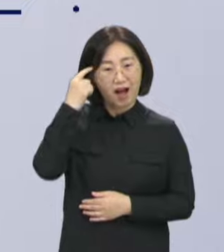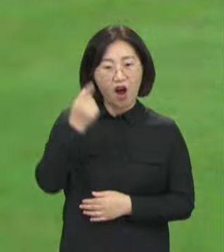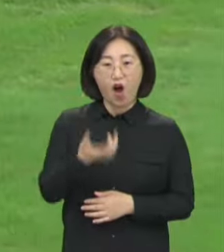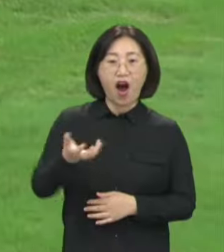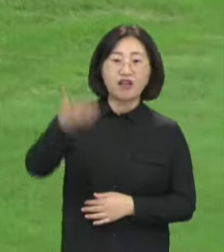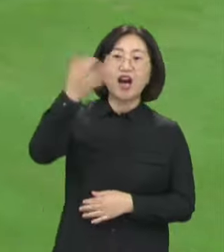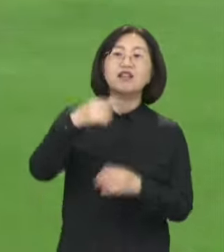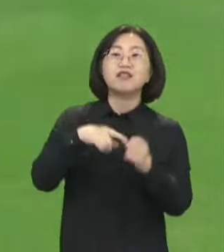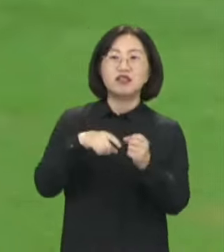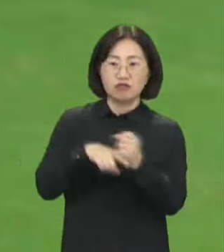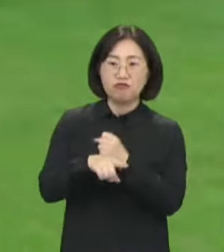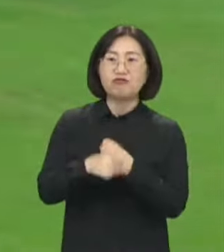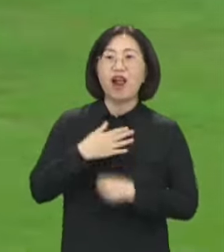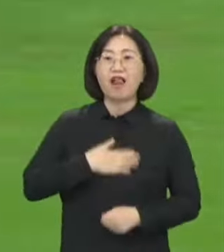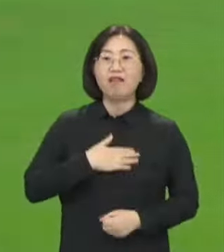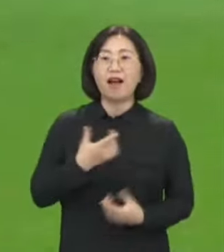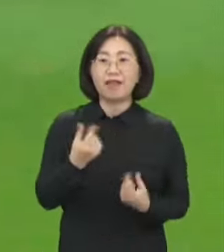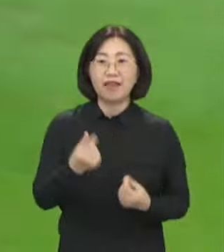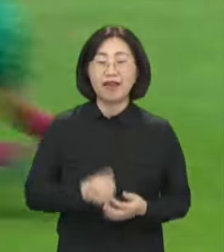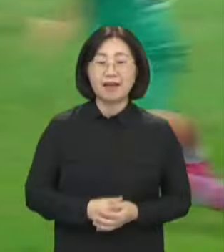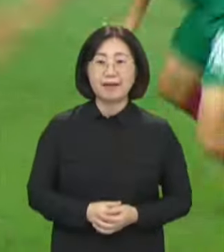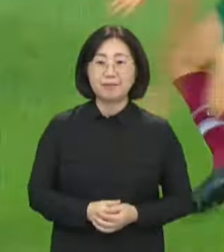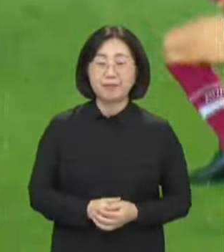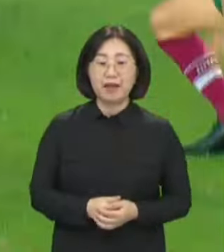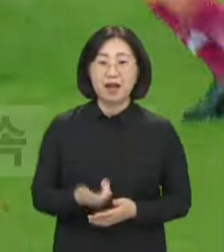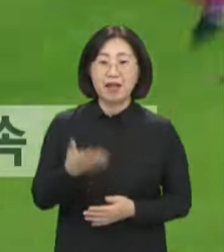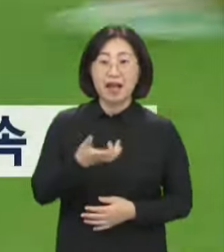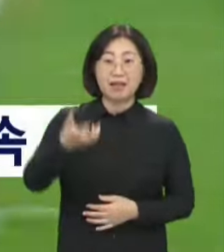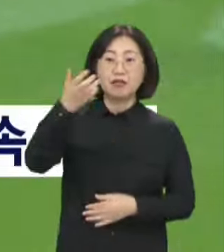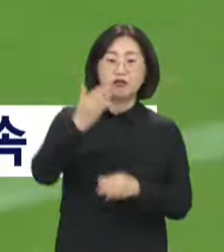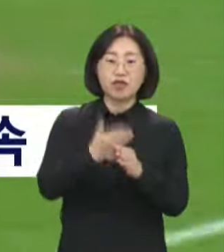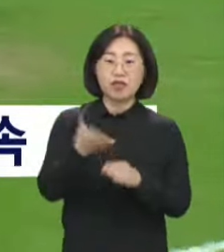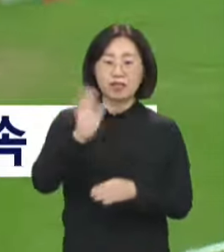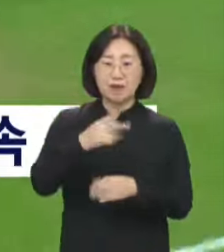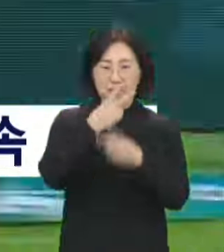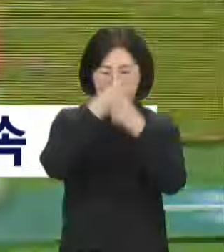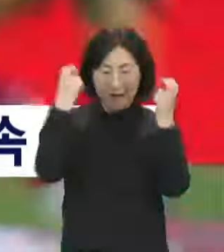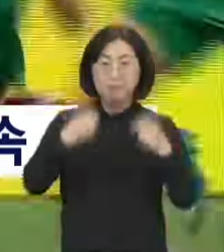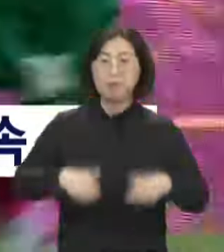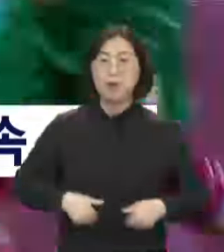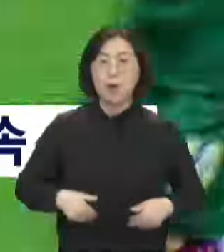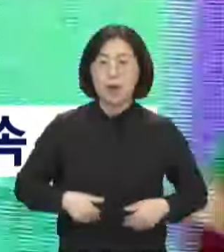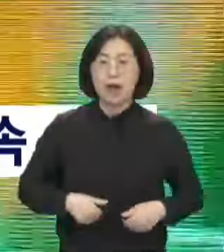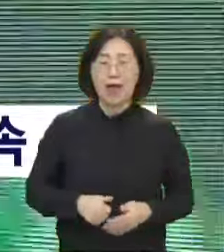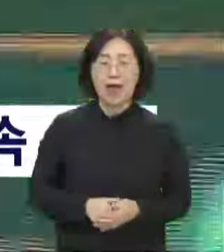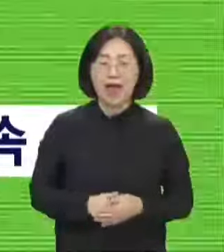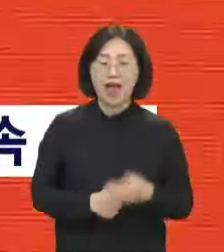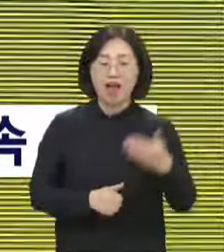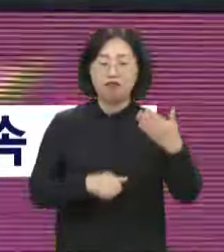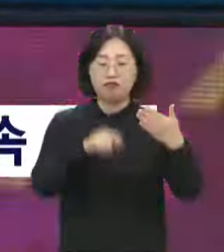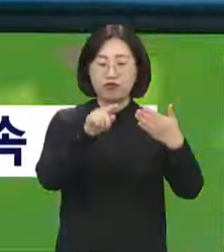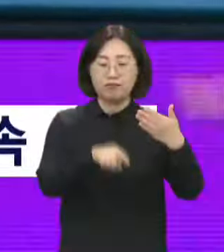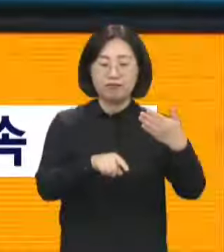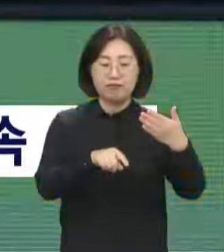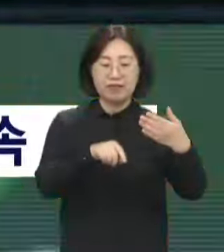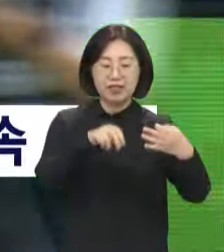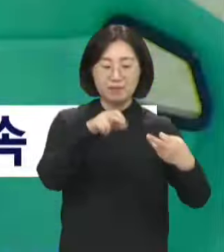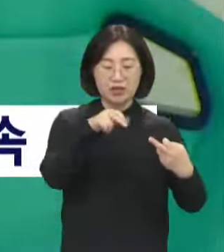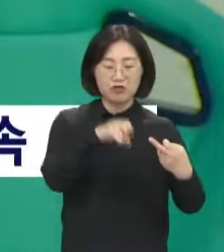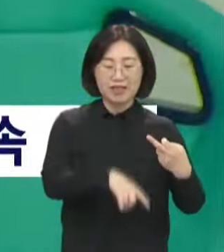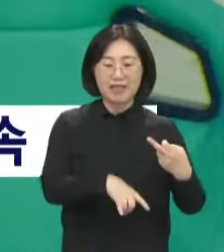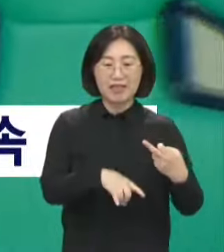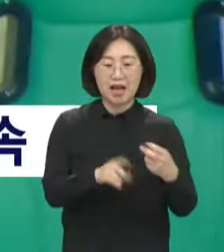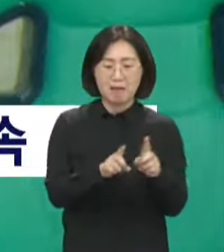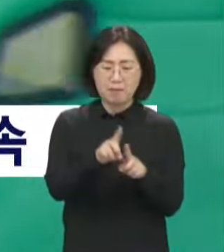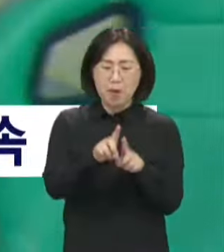볼수 있는 상승세긴 하지만 방심은 금물. 9위에서 12위 강등권 네 팀의 승점 차이가 단